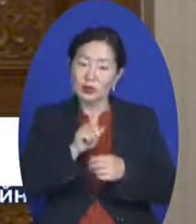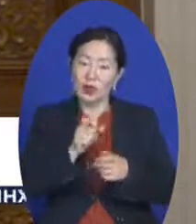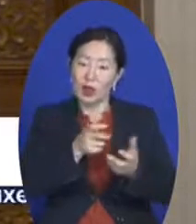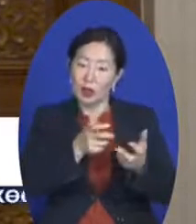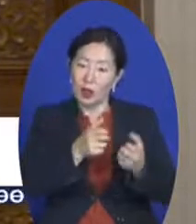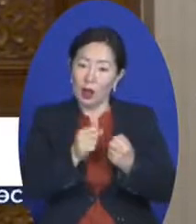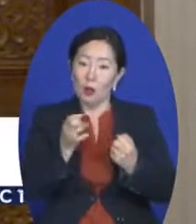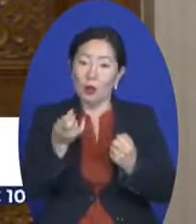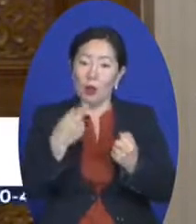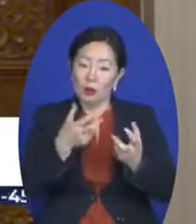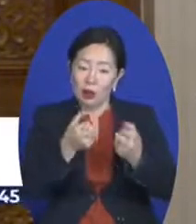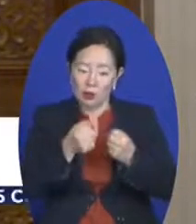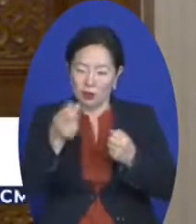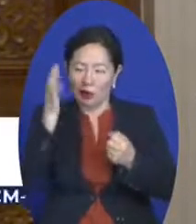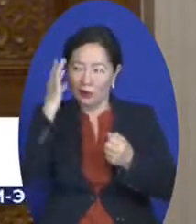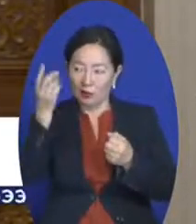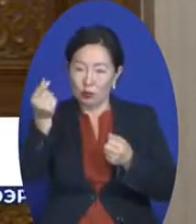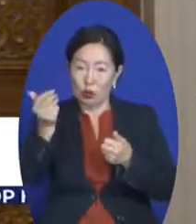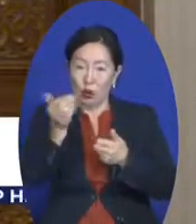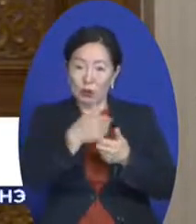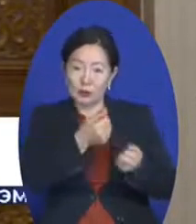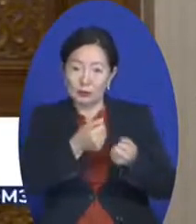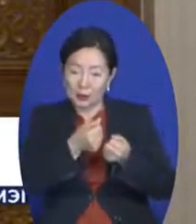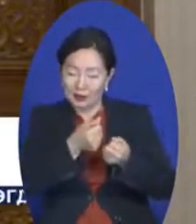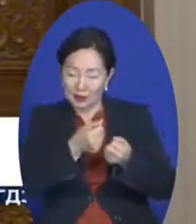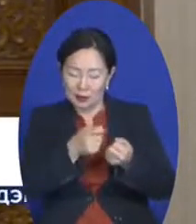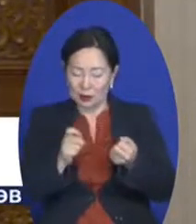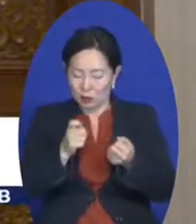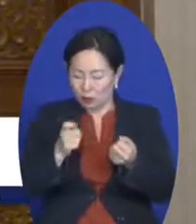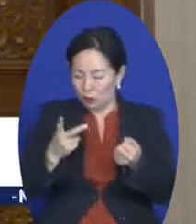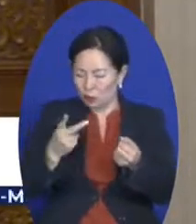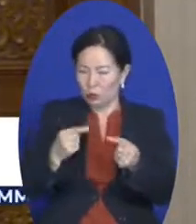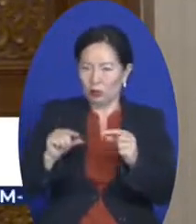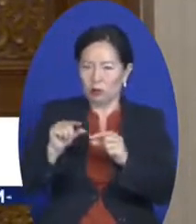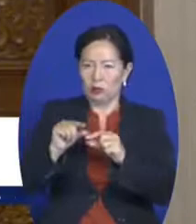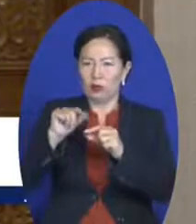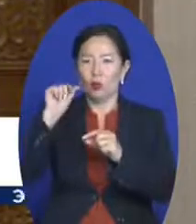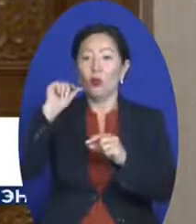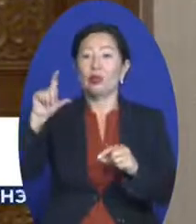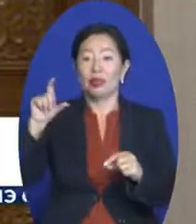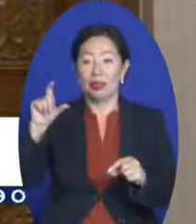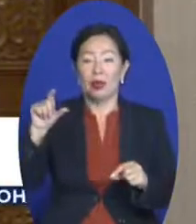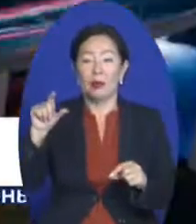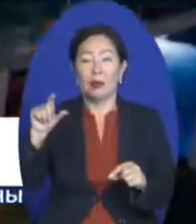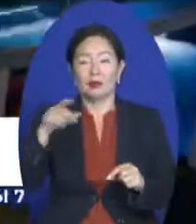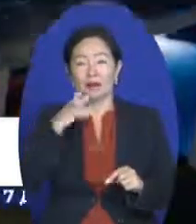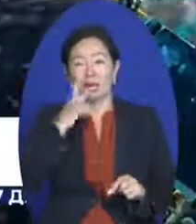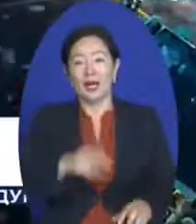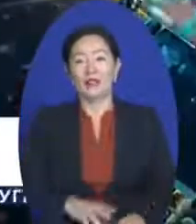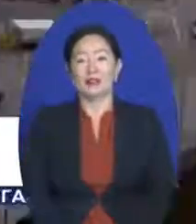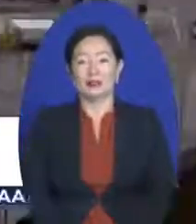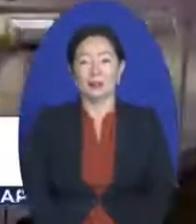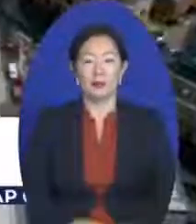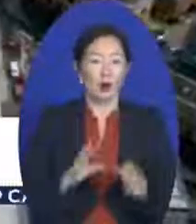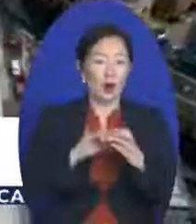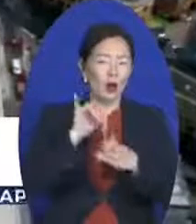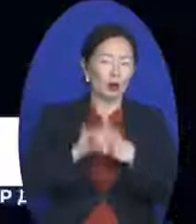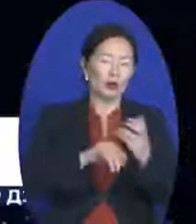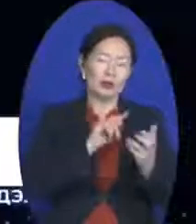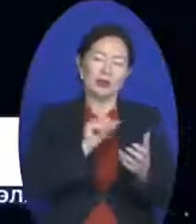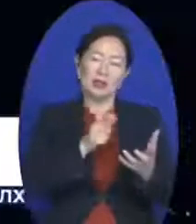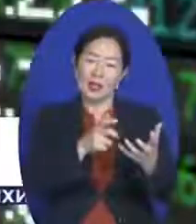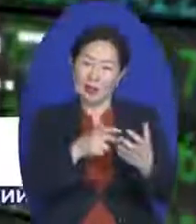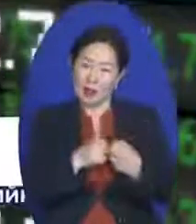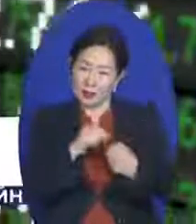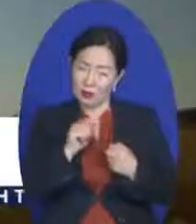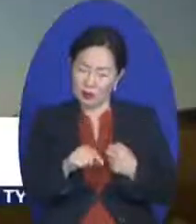татхад энэ хөрөнгө оруулалт зээл бондын хүүгийн өртөг бол одоо үнэтэй болох нэ гэдэг нь харагдж байна гэсэн үг. Олон улсын зээлч зэрэглэлийн агентлагууд